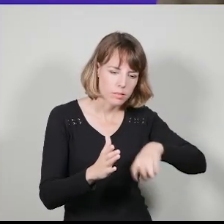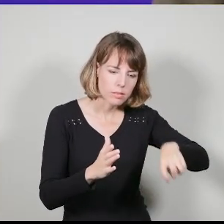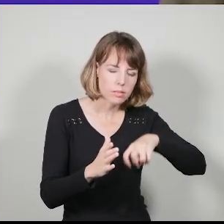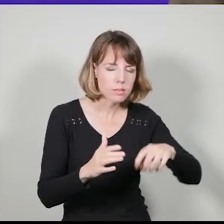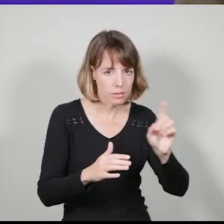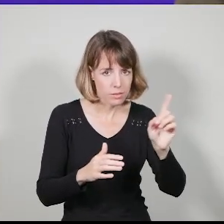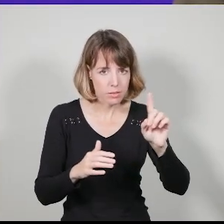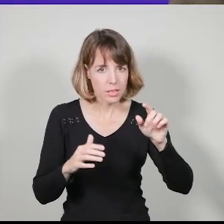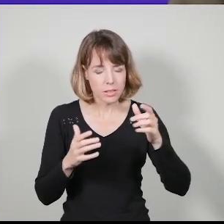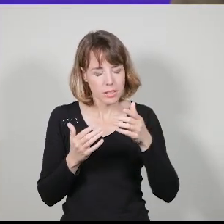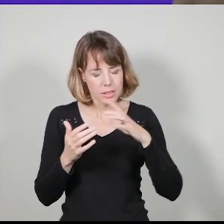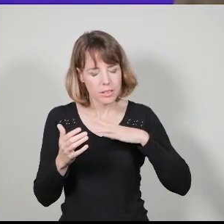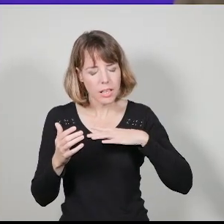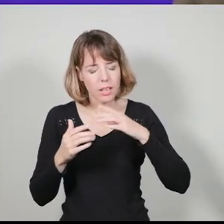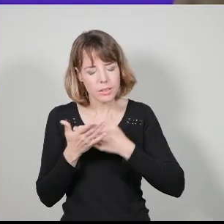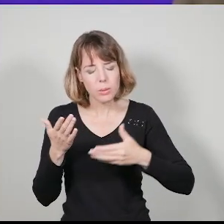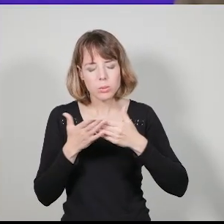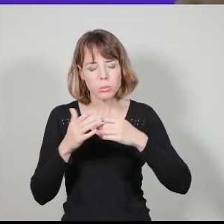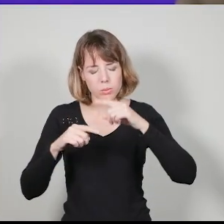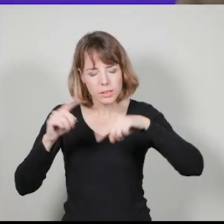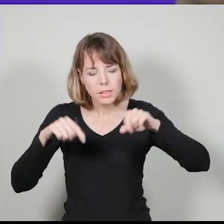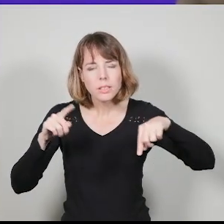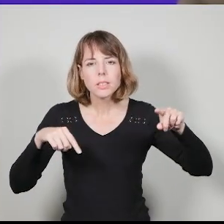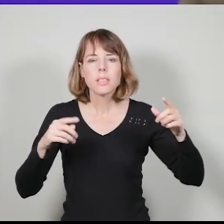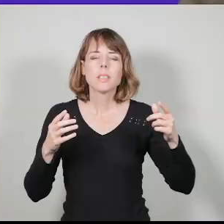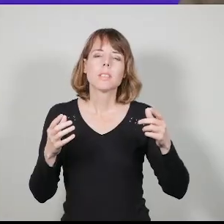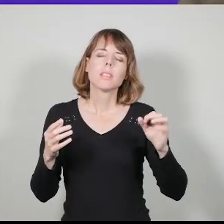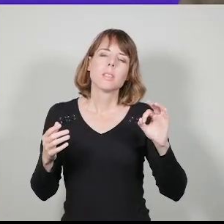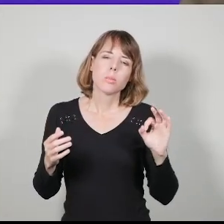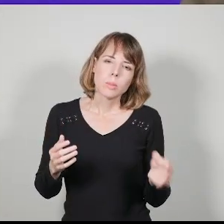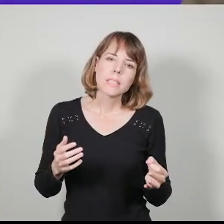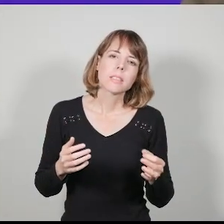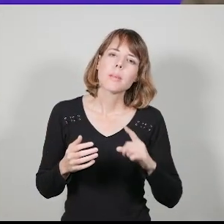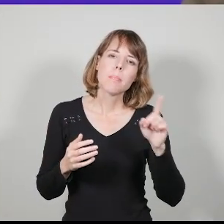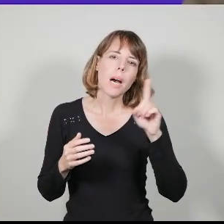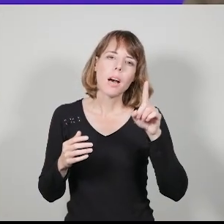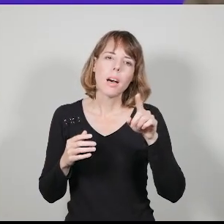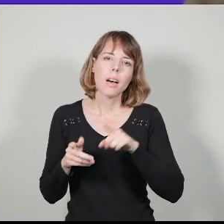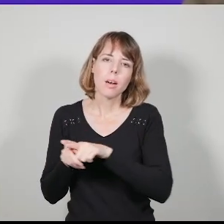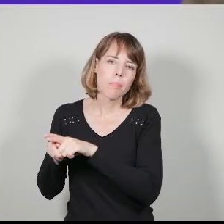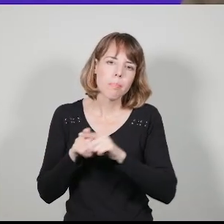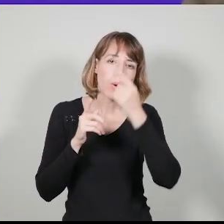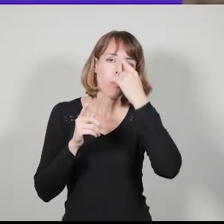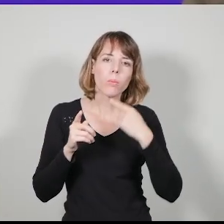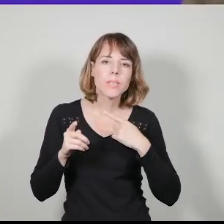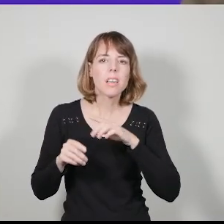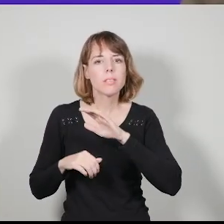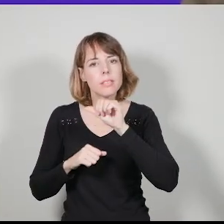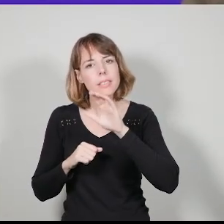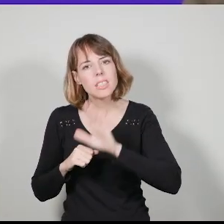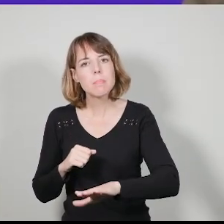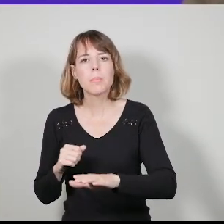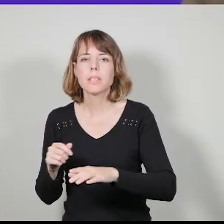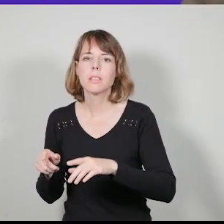de plus en plus l'appréhender et vouloir le montrer. C'est notamment maintenant clairement inscrit. Ça ne l'était pas dans la première stratégie nationale d'aide aux aidants,